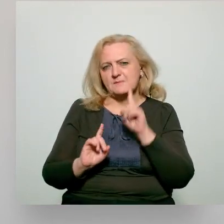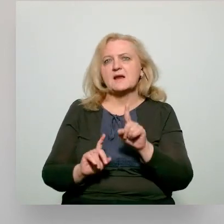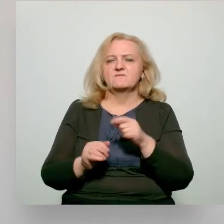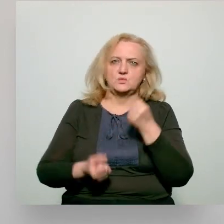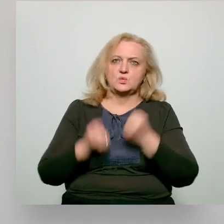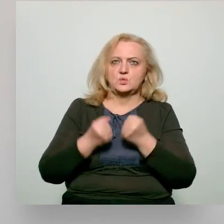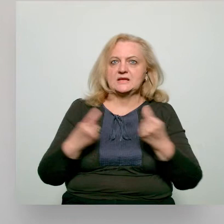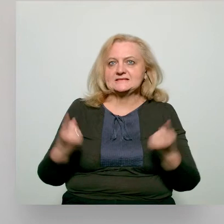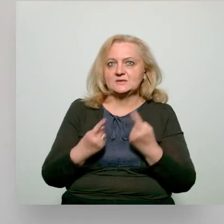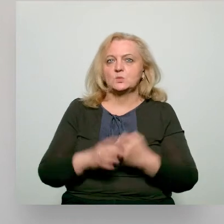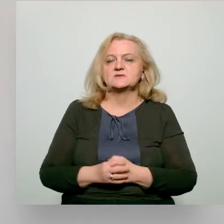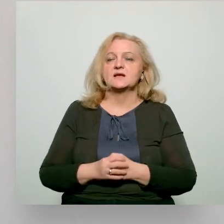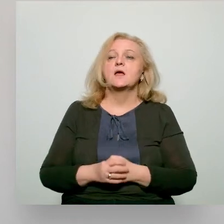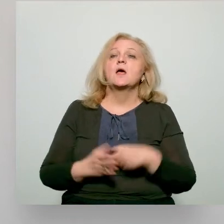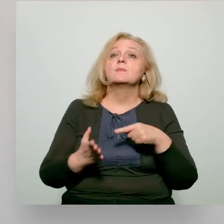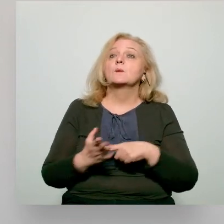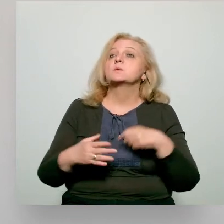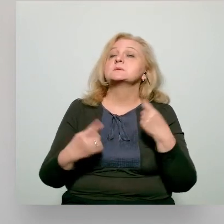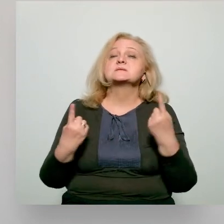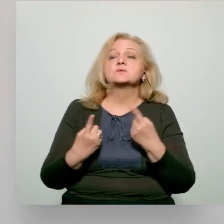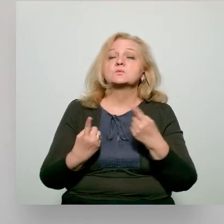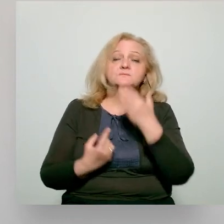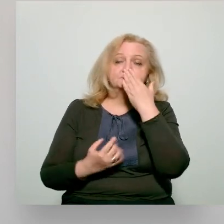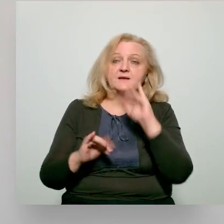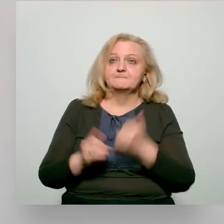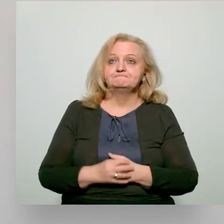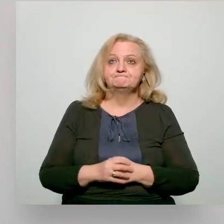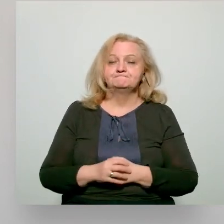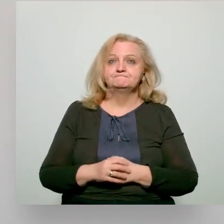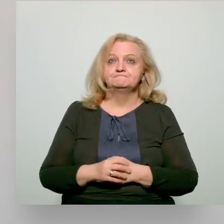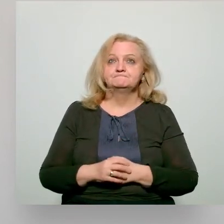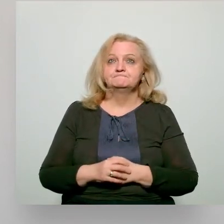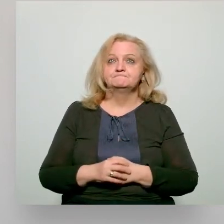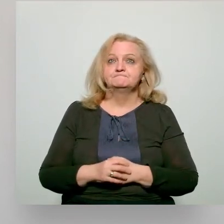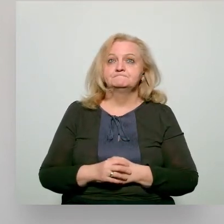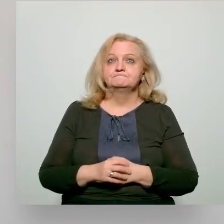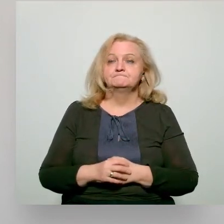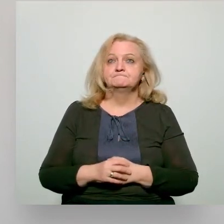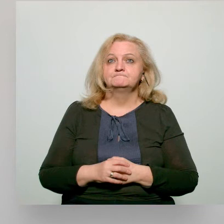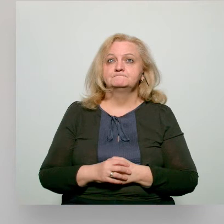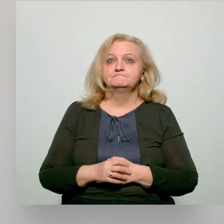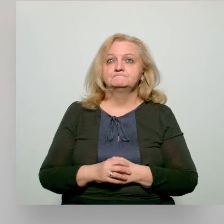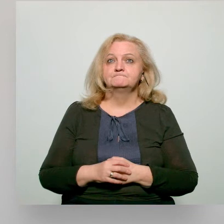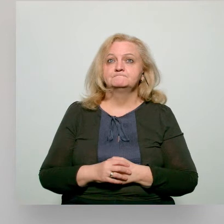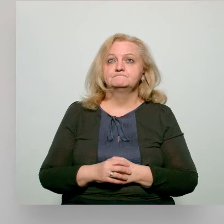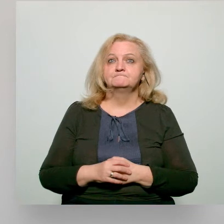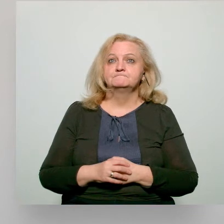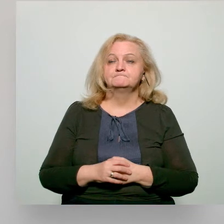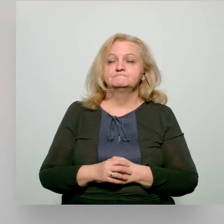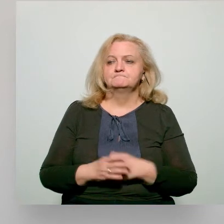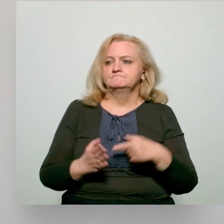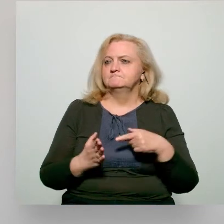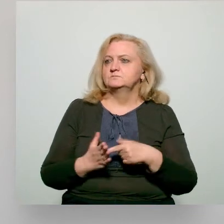ситуація. Але то є та ситуація, яка з певністю буде глибша і стане ще